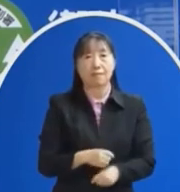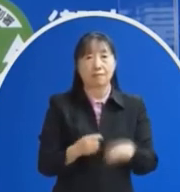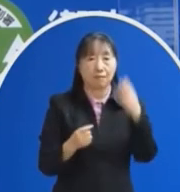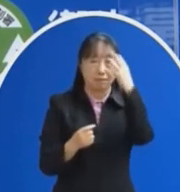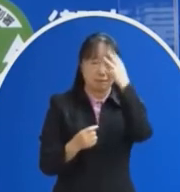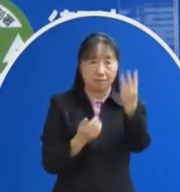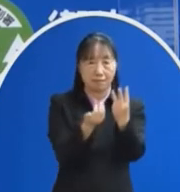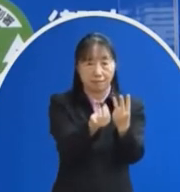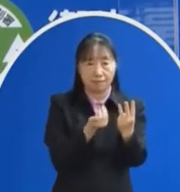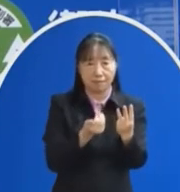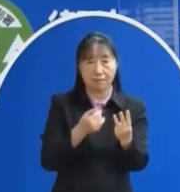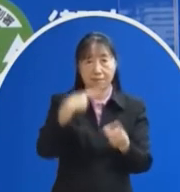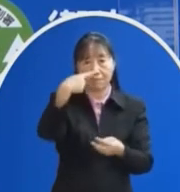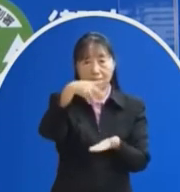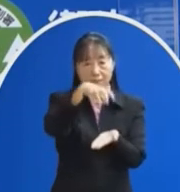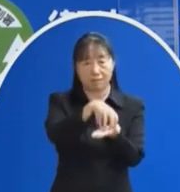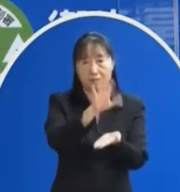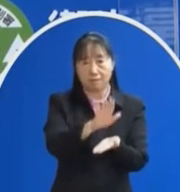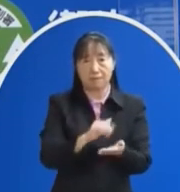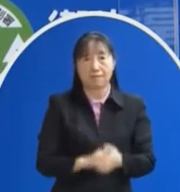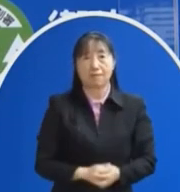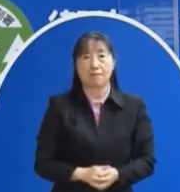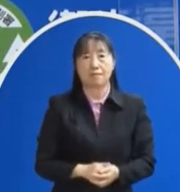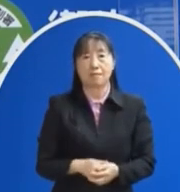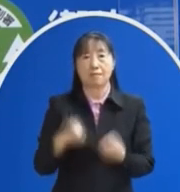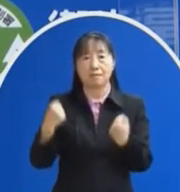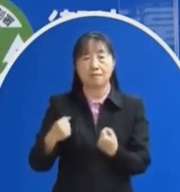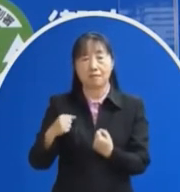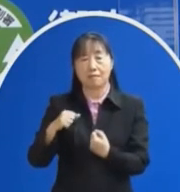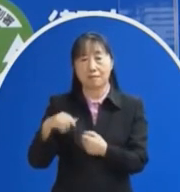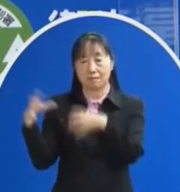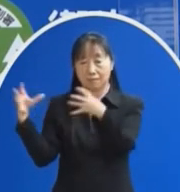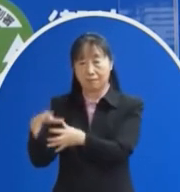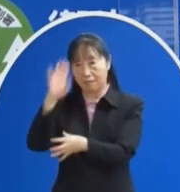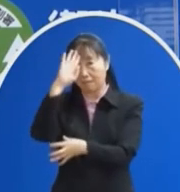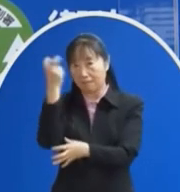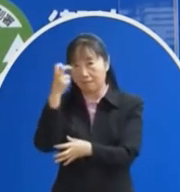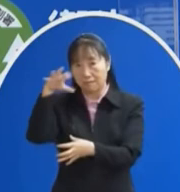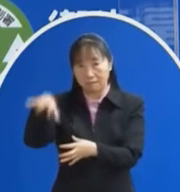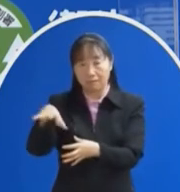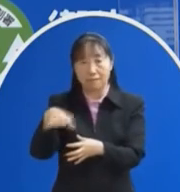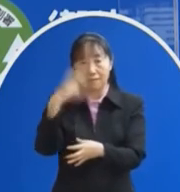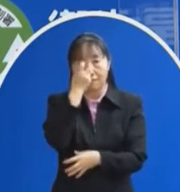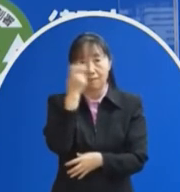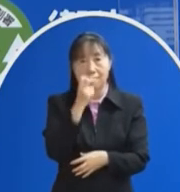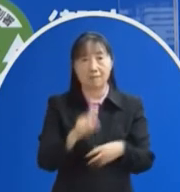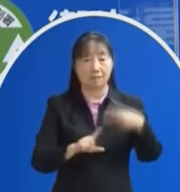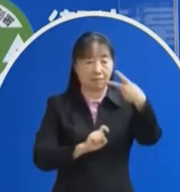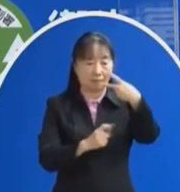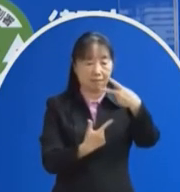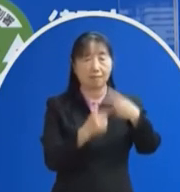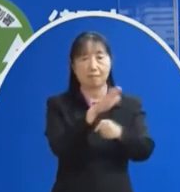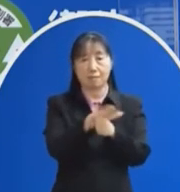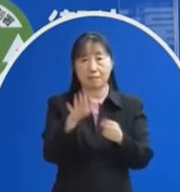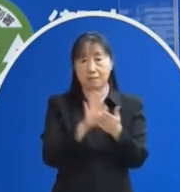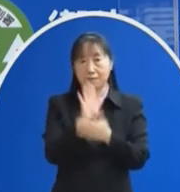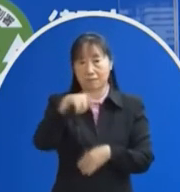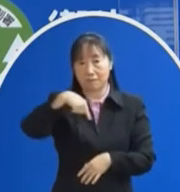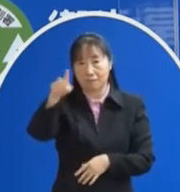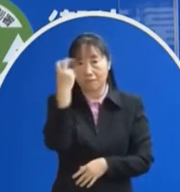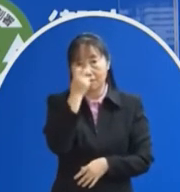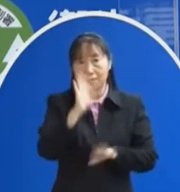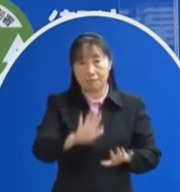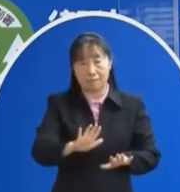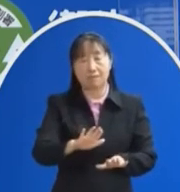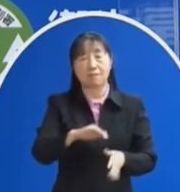3日内的检验阴性的报告，那是在集中检疫所检疫，2月16日接受检疫期满裁检，那